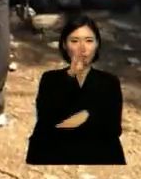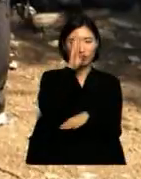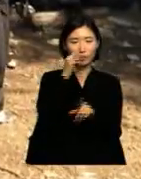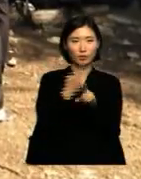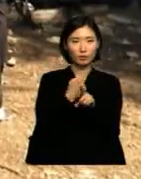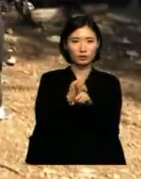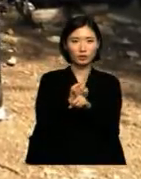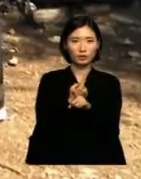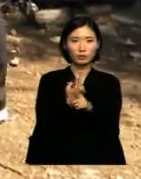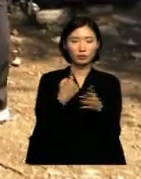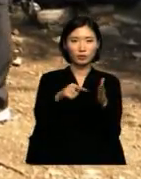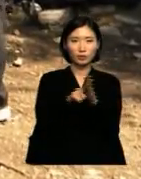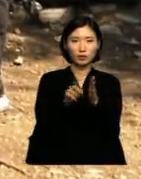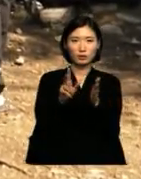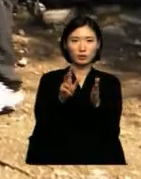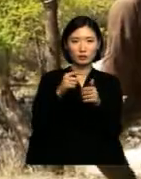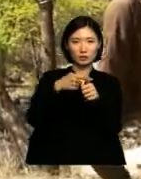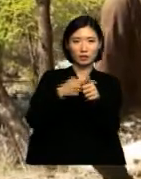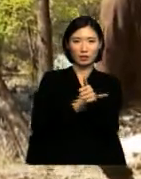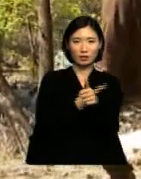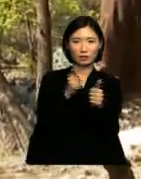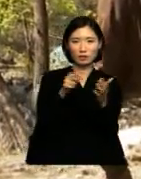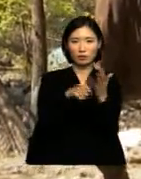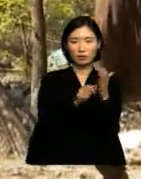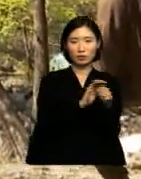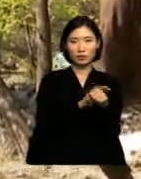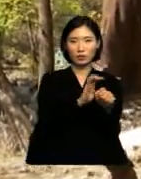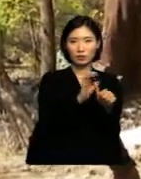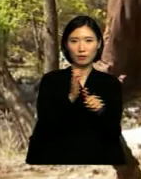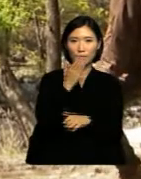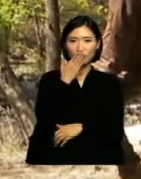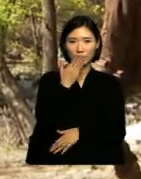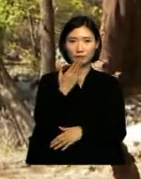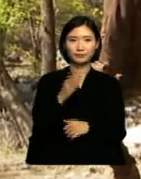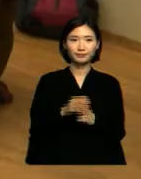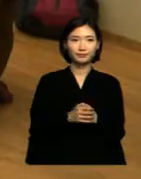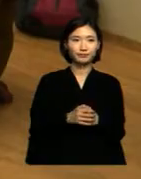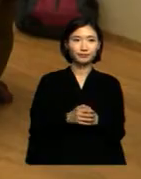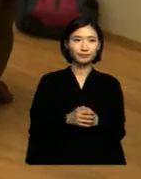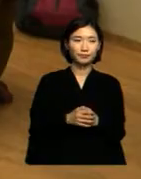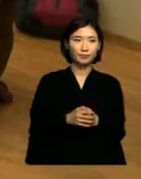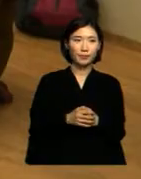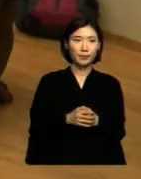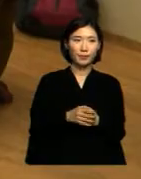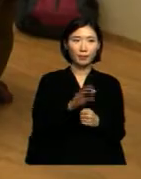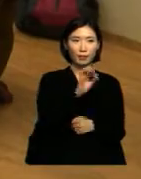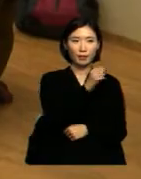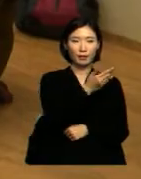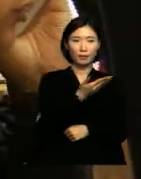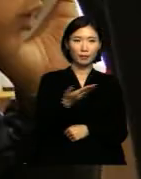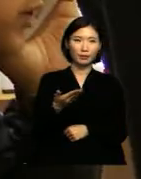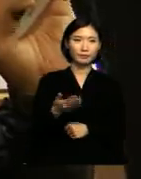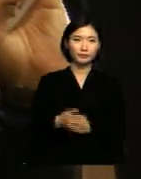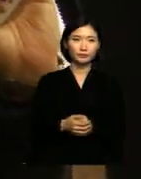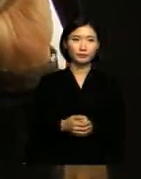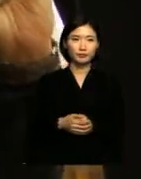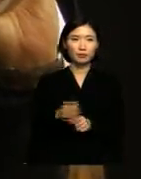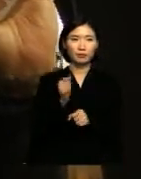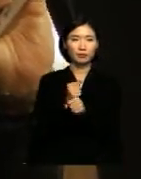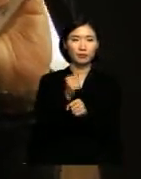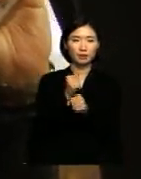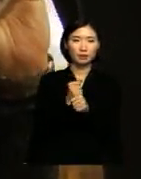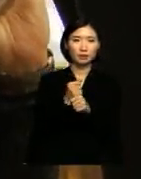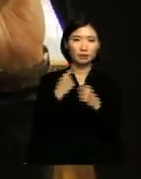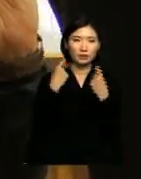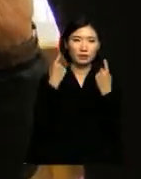수 있도록 우리 자연자원을 잘 활용할 수 있는 것입니다. 그래서 양평에서 만들어 놓은